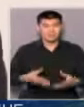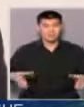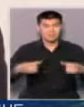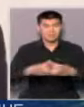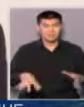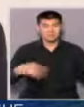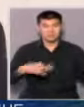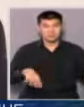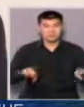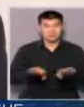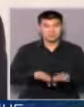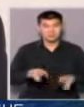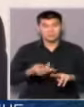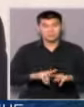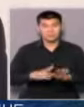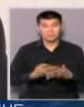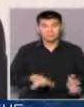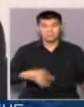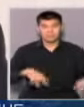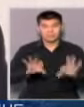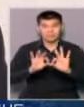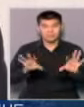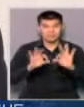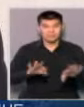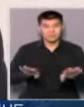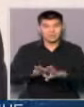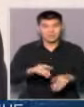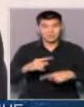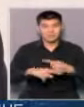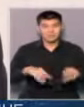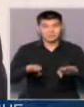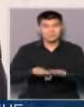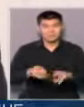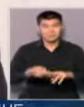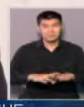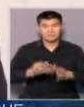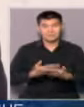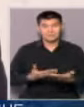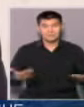домбыра. Домбыраны дәріптеу әр халқымыздың парызы.